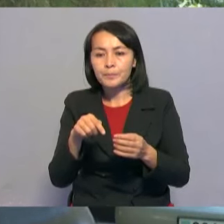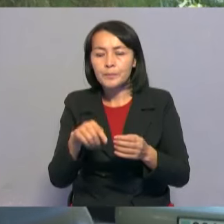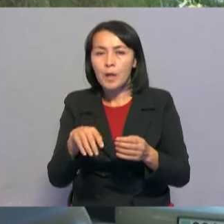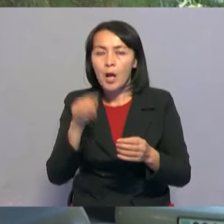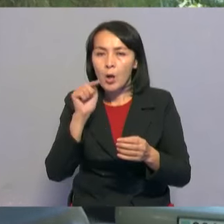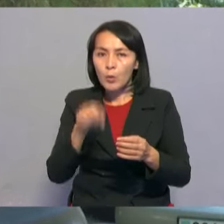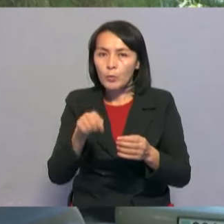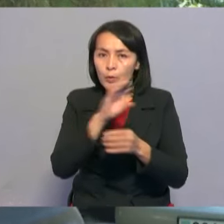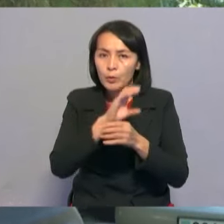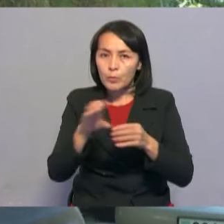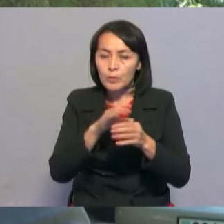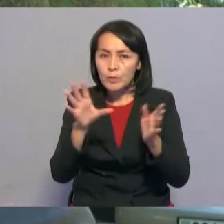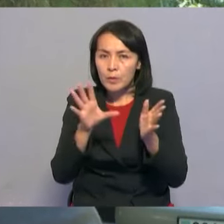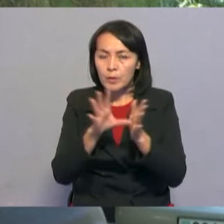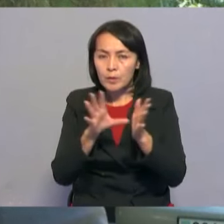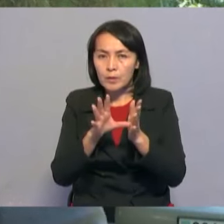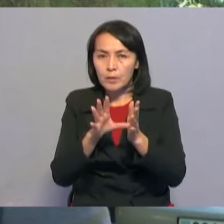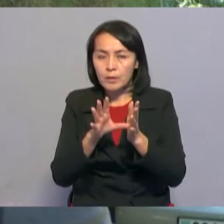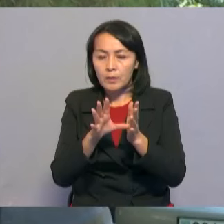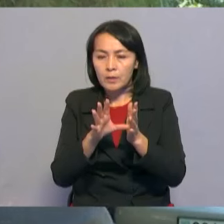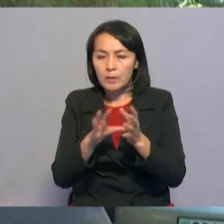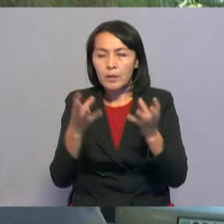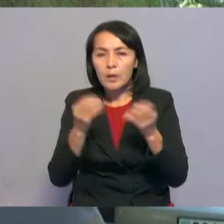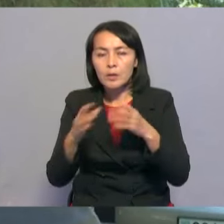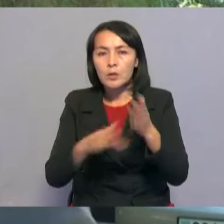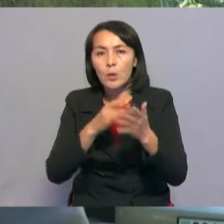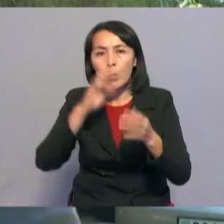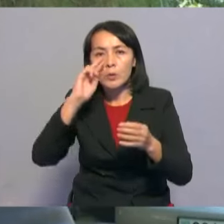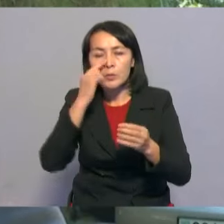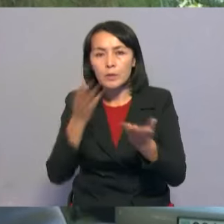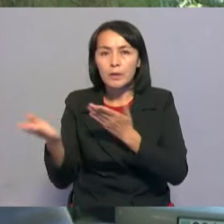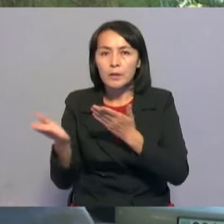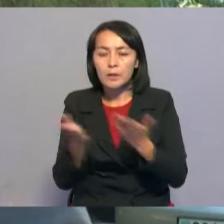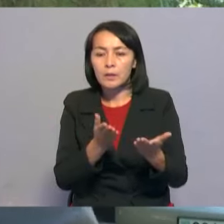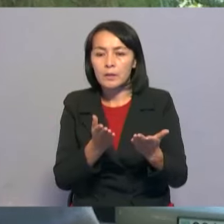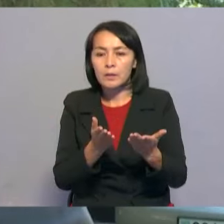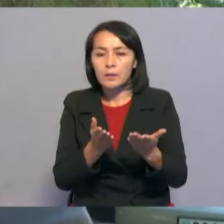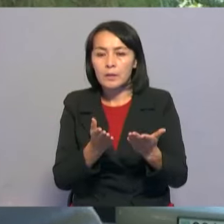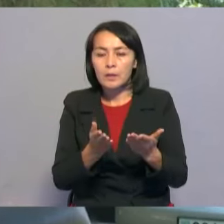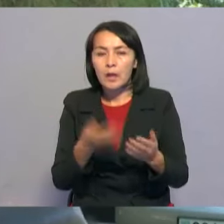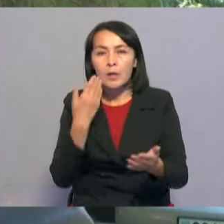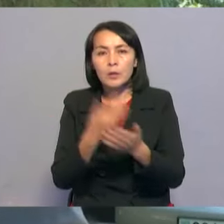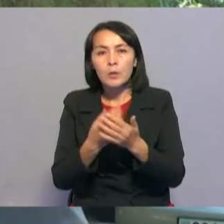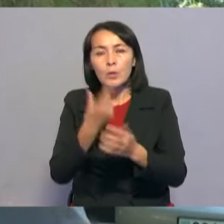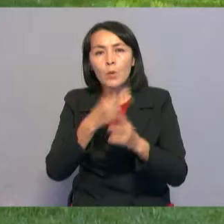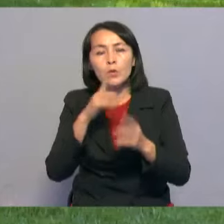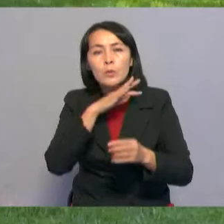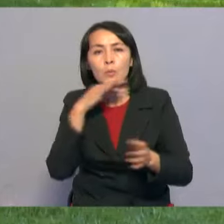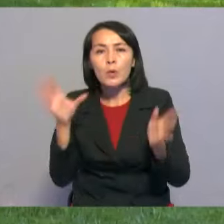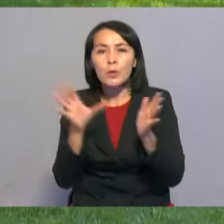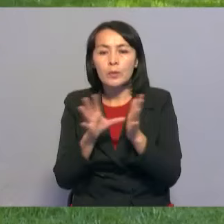у них производство энергоемкие. Даже в город Шымкент приходят, и они требуют очень много